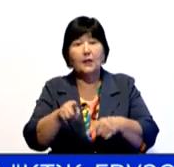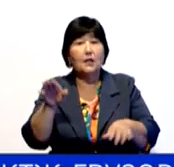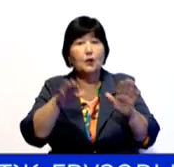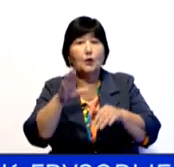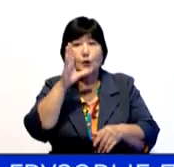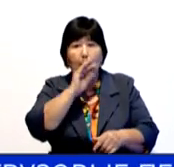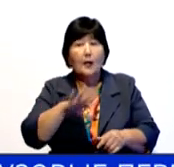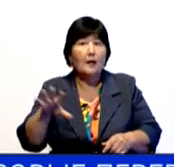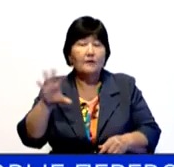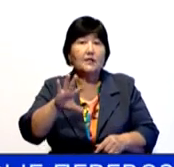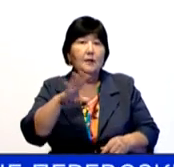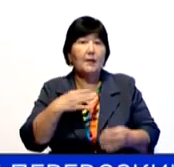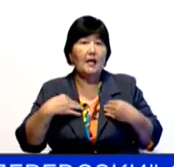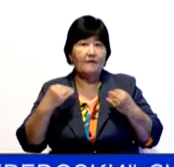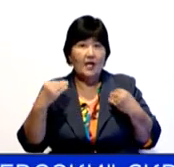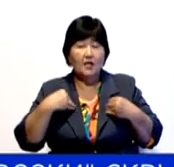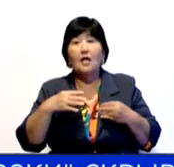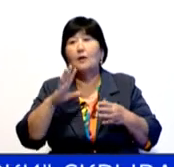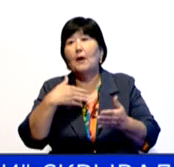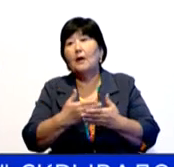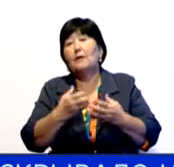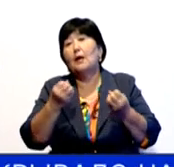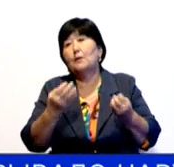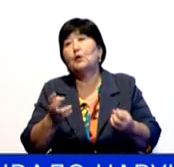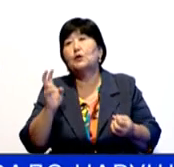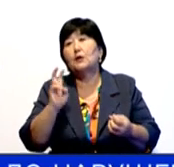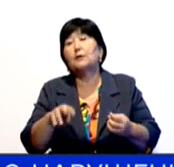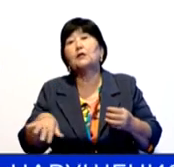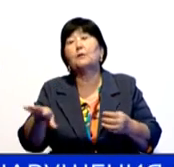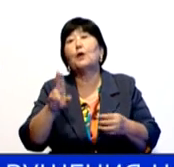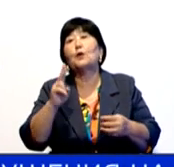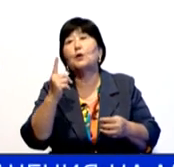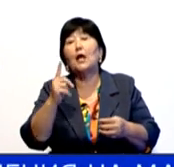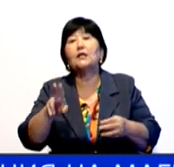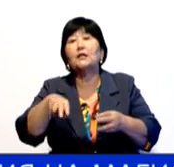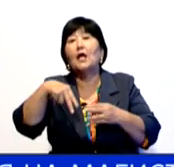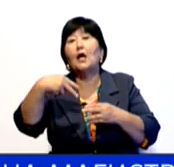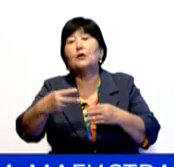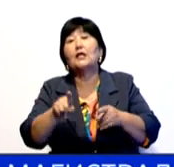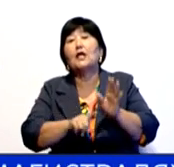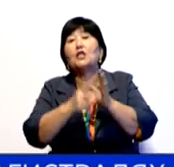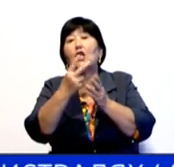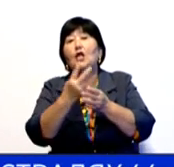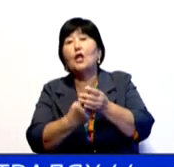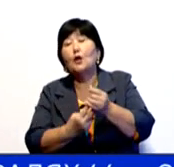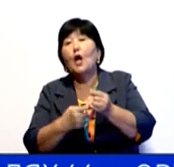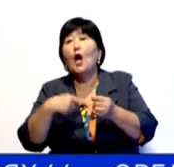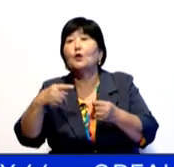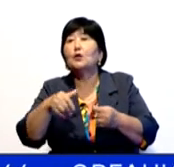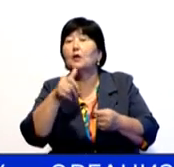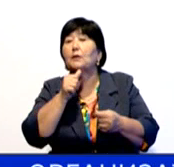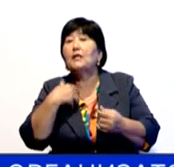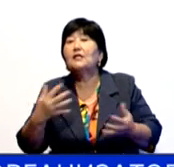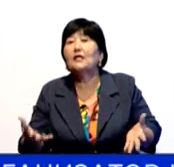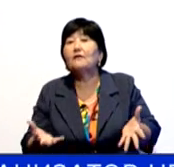не успели, все были в одежде. По-видимому, просто шли по берегу, кто-то один оступился и начал тонуть. Другие пытались вытащить.